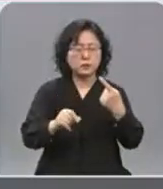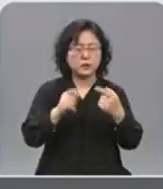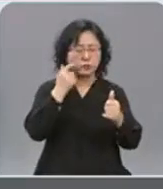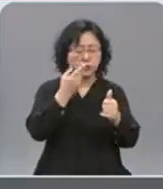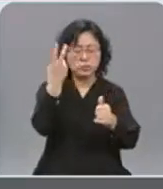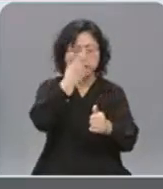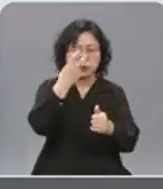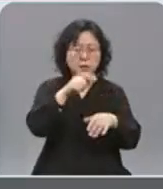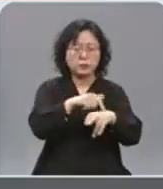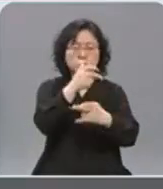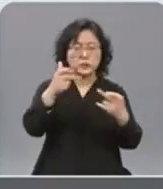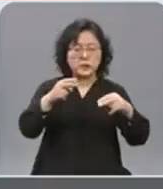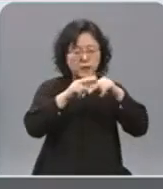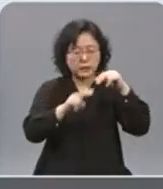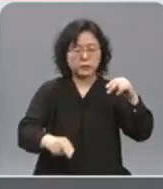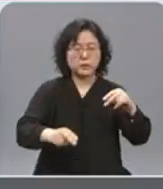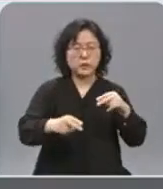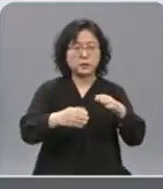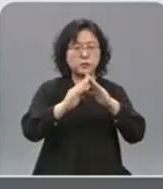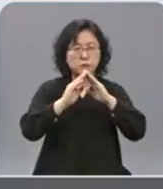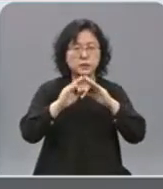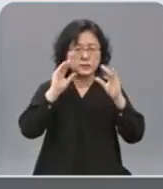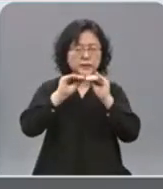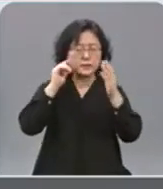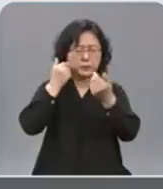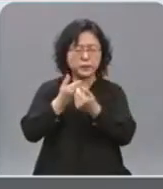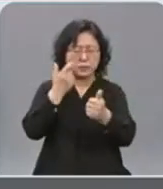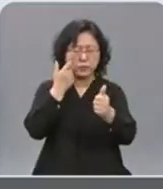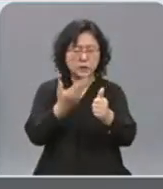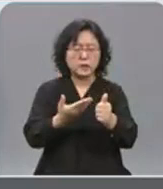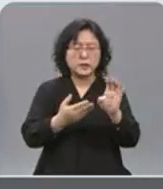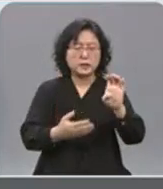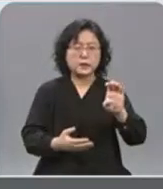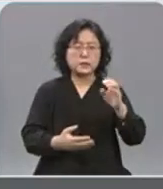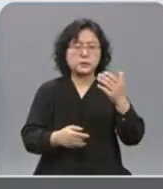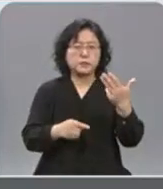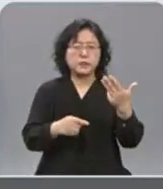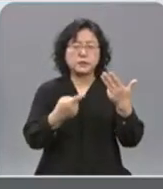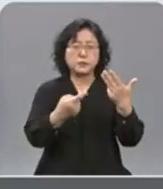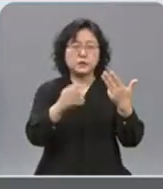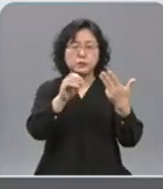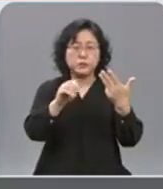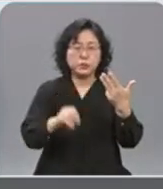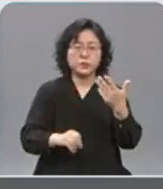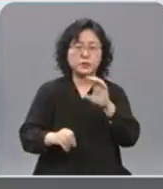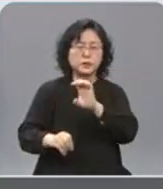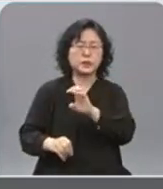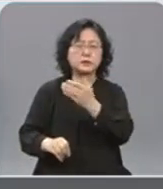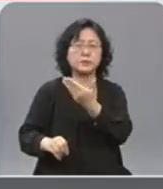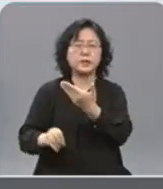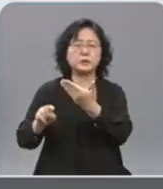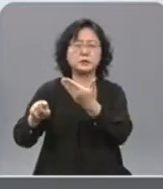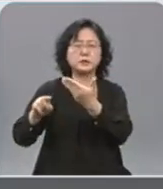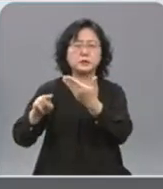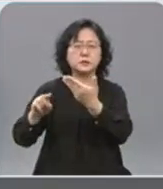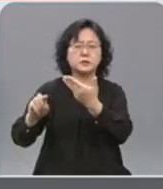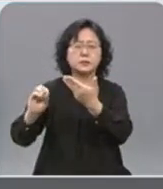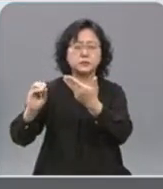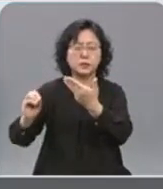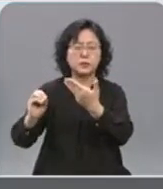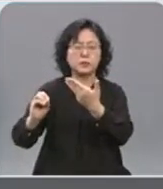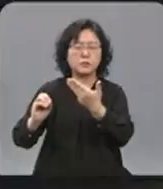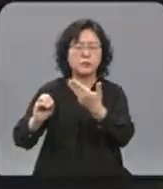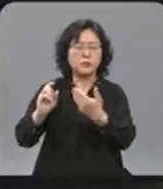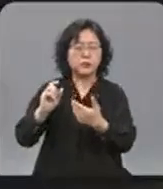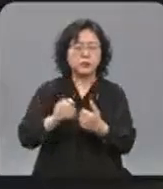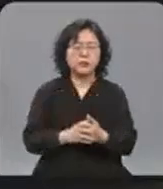여론조사에서 무등산 케이블카 설치에 대한 찬반 의견은 48.1% 대 48.0%로